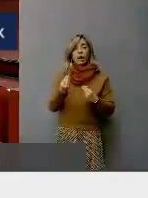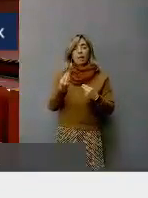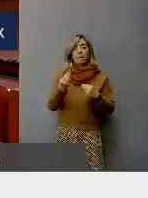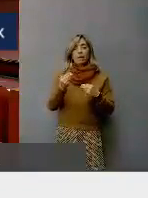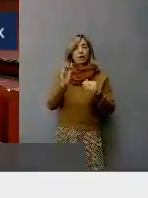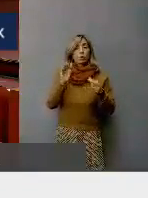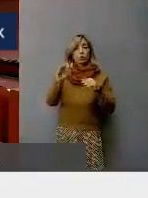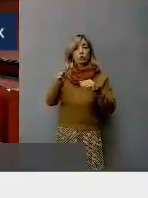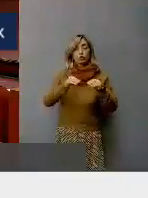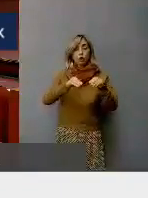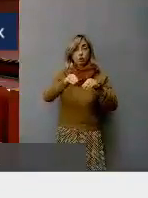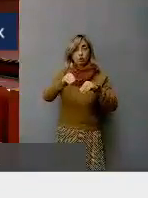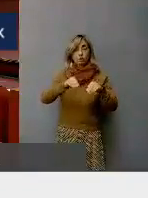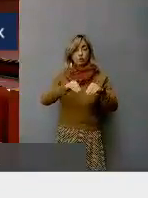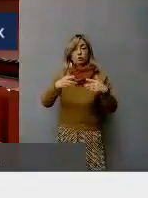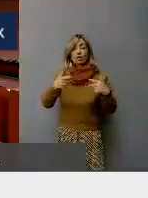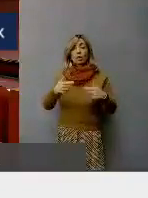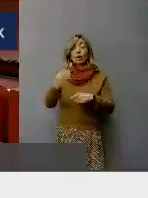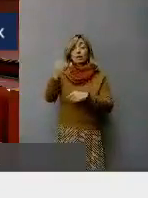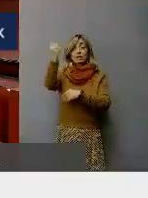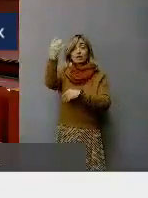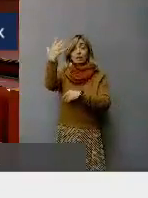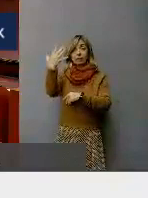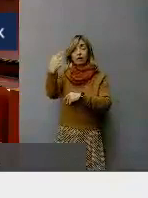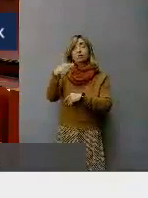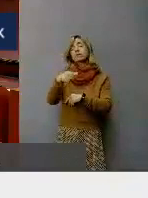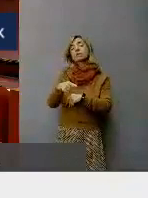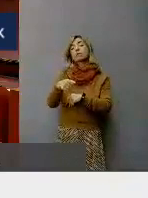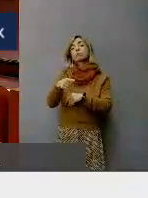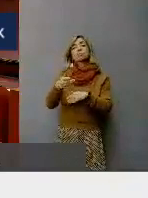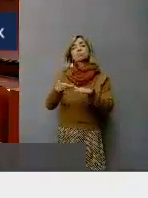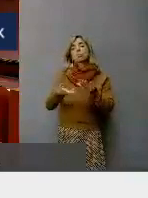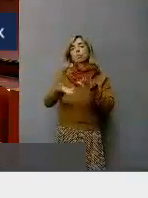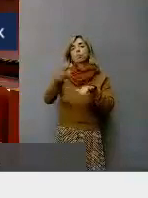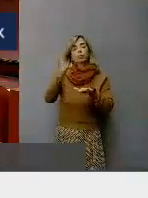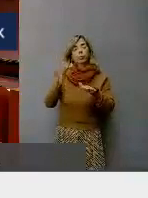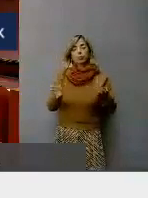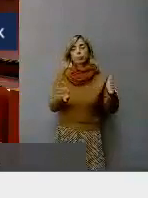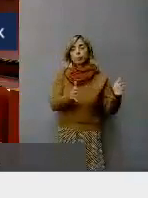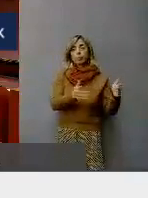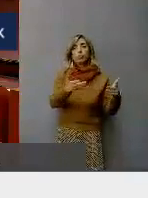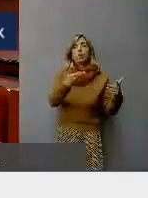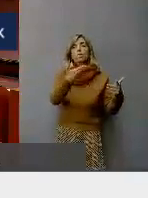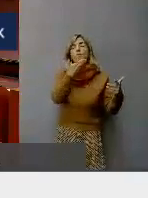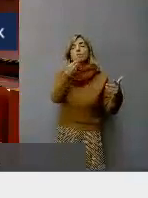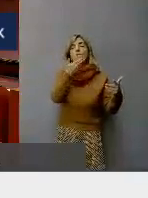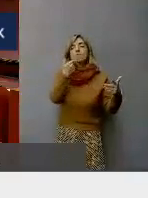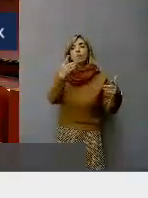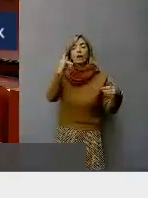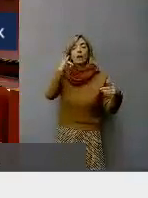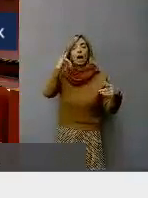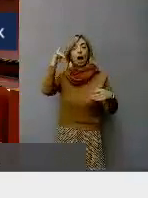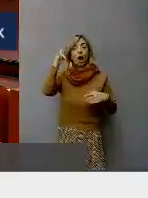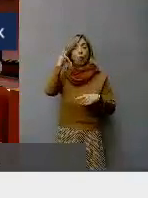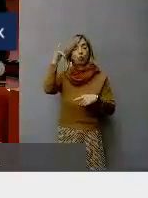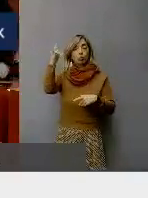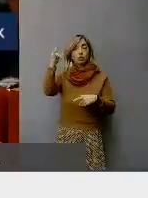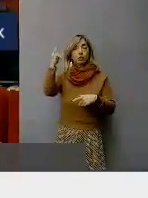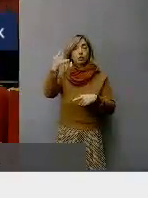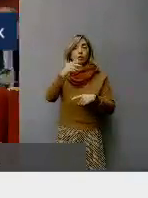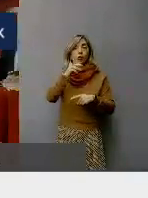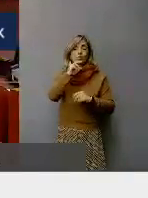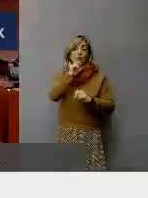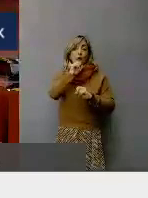i suddetti impianti semaforici sono in massima parte sprovvisti di ausilio acustico indicante il via libera